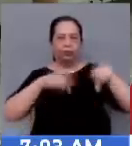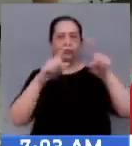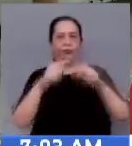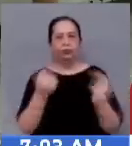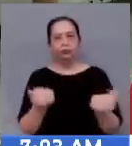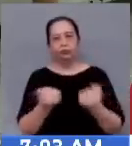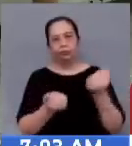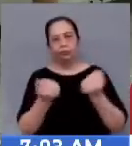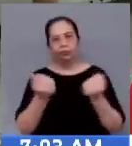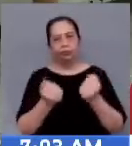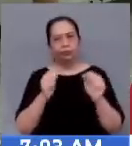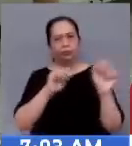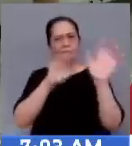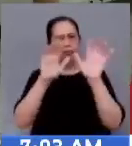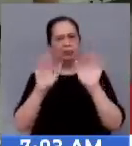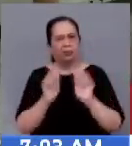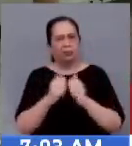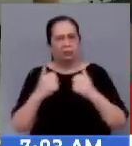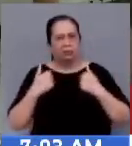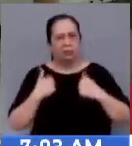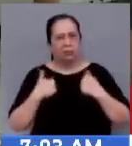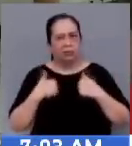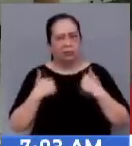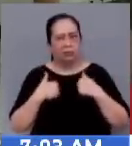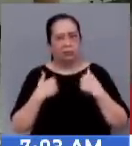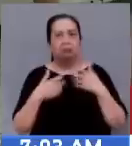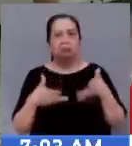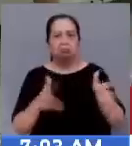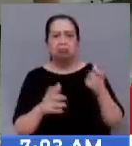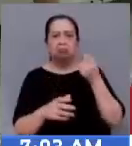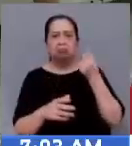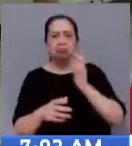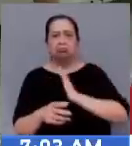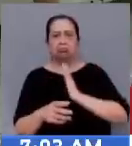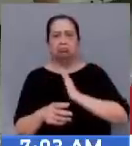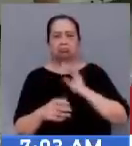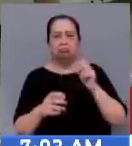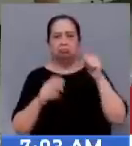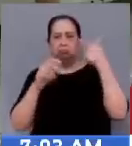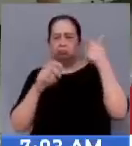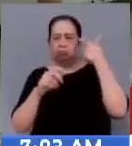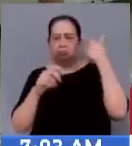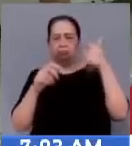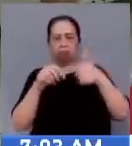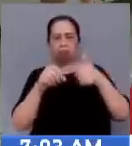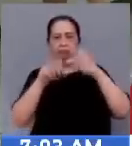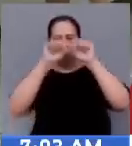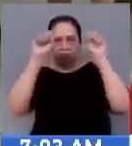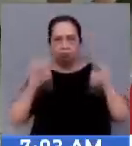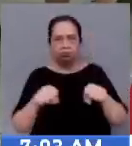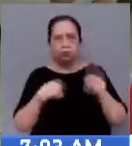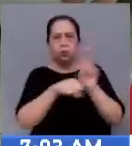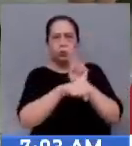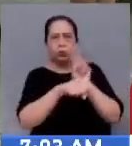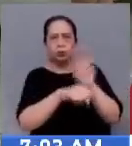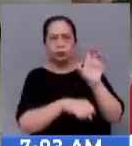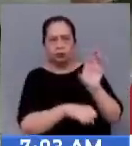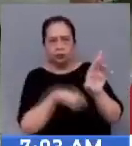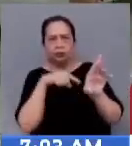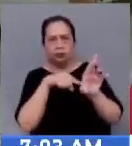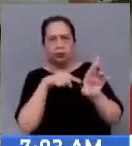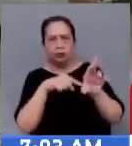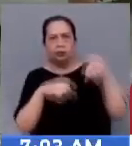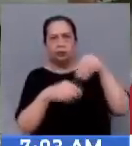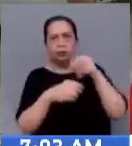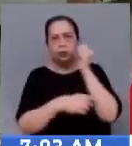nyo kung paano sila naliligo, pumapayag naman daw yung may-ari nitong gasolinahan para gamitin yung kanilang banyo para dito araw-araw